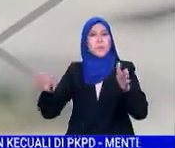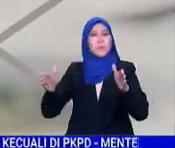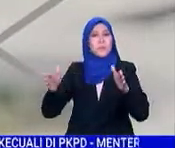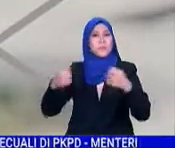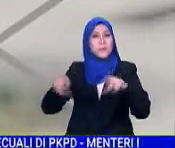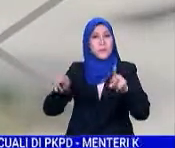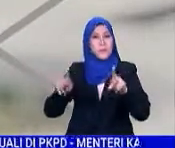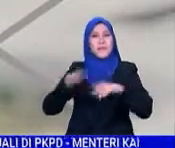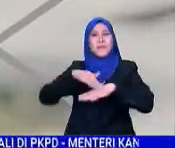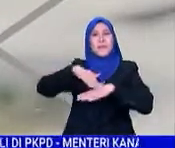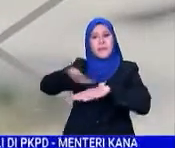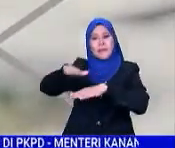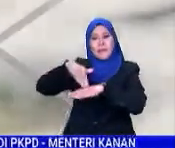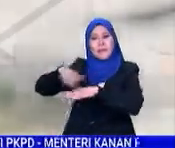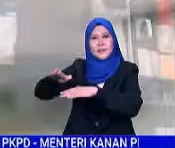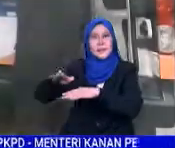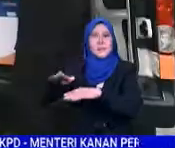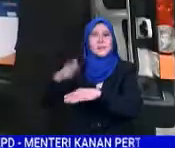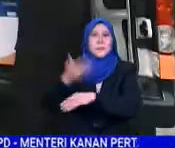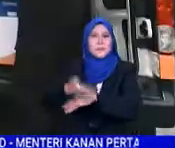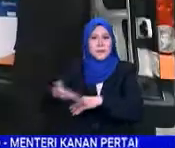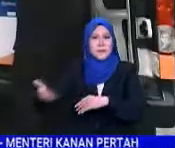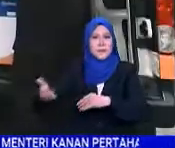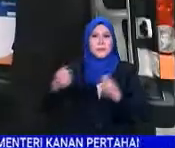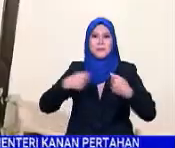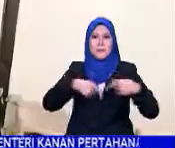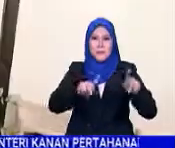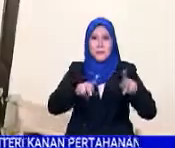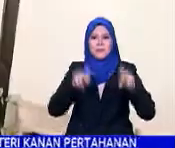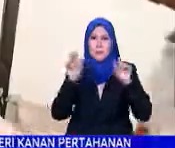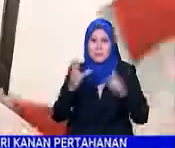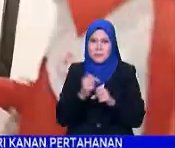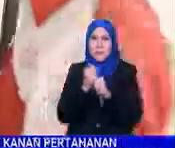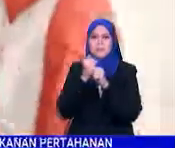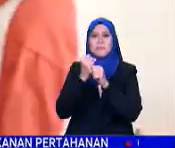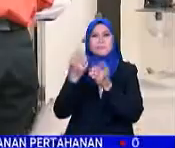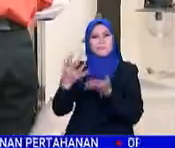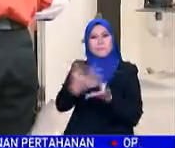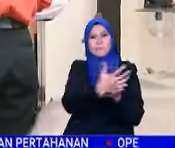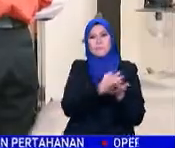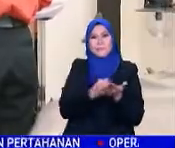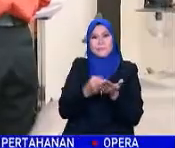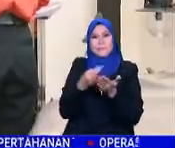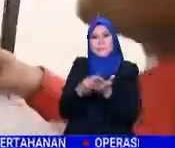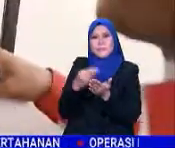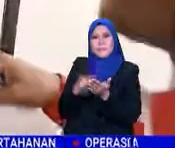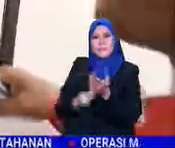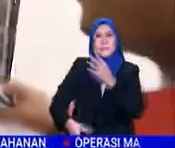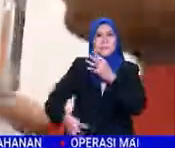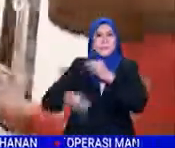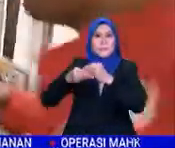posmen menghantar bungkusan kurier selain berpeluang memperoleh pendapatan tambahan.